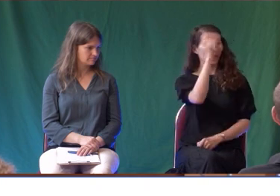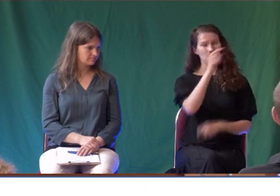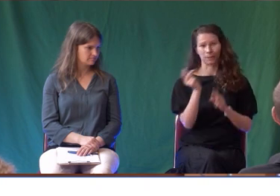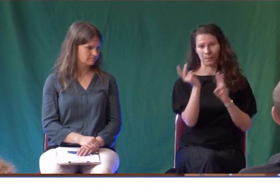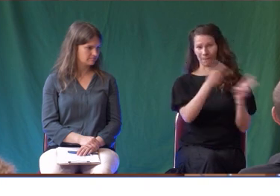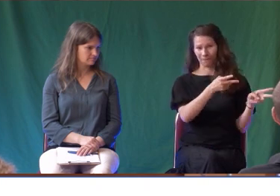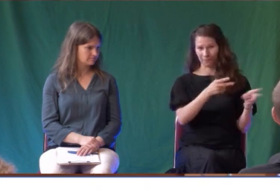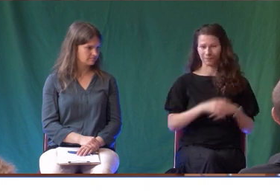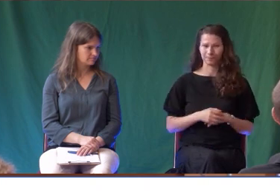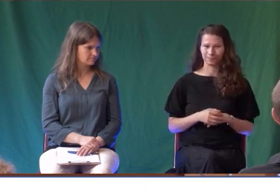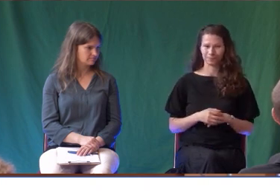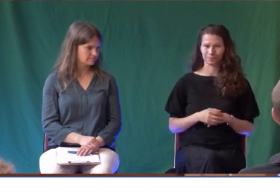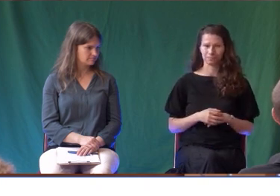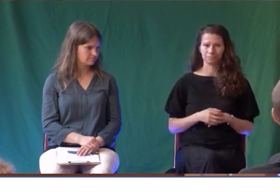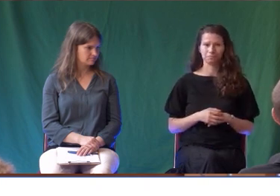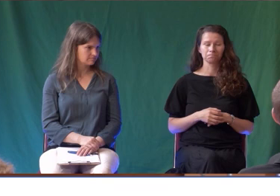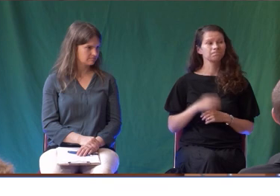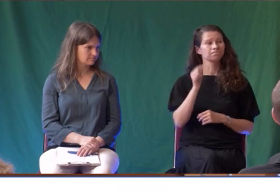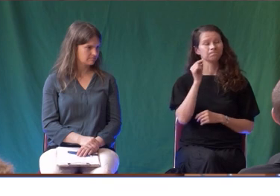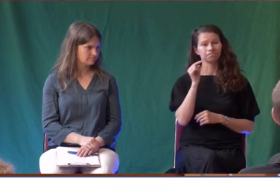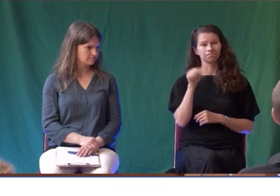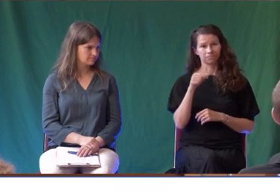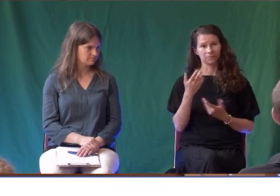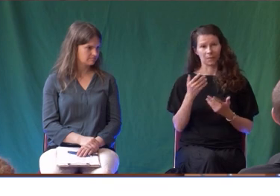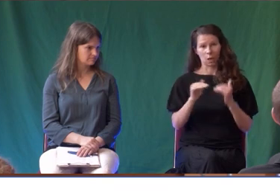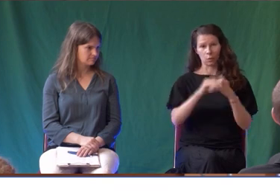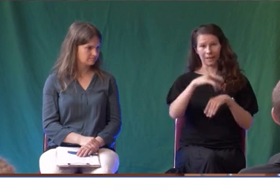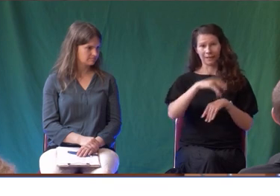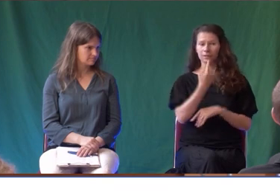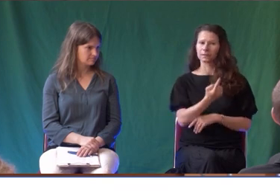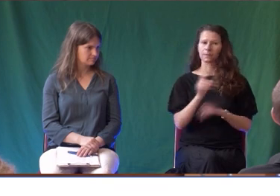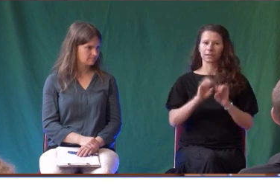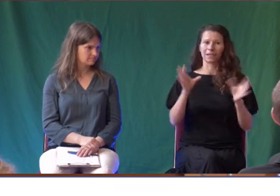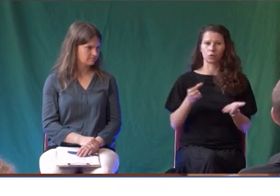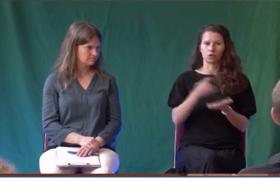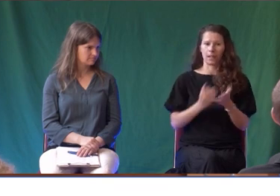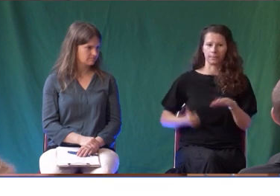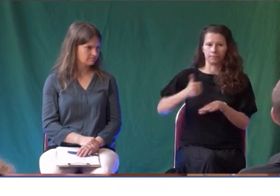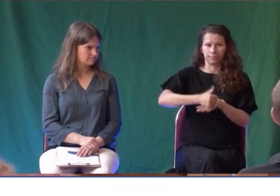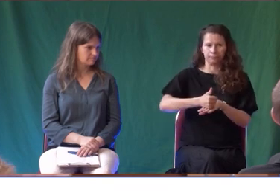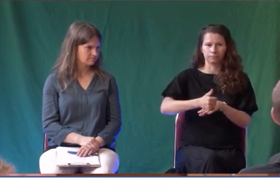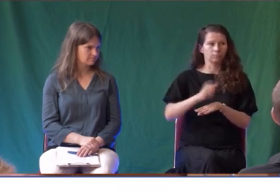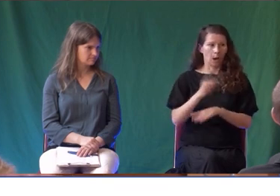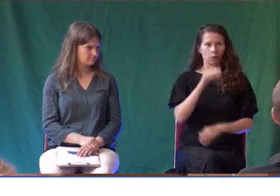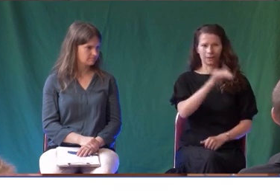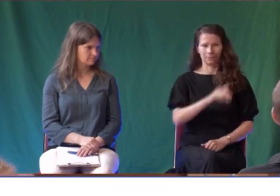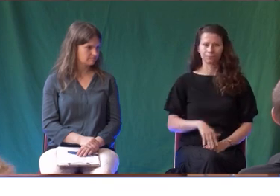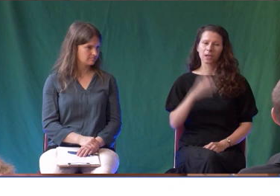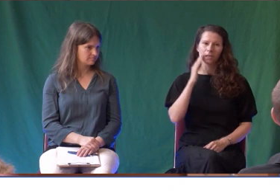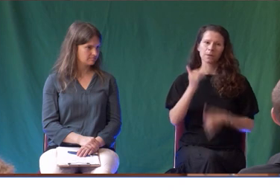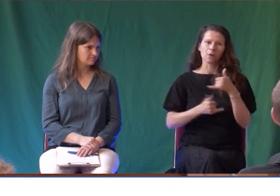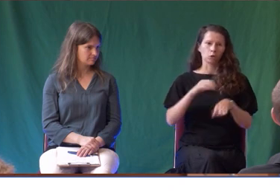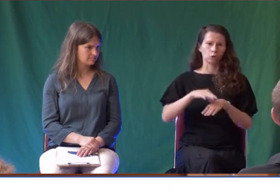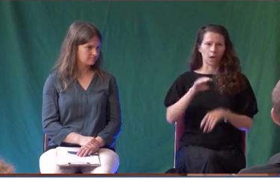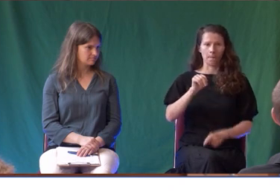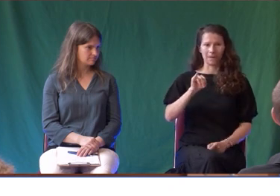die Kollegin die die Geschäfte der Tieren Stelle für die ist auch hier mit vor Ort liebe Frau Dr Michel